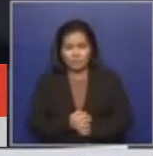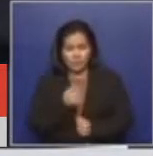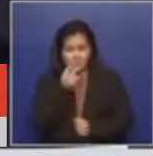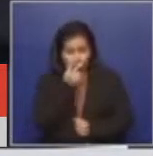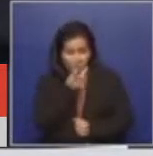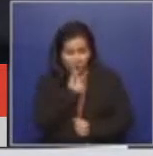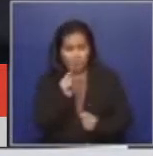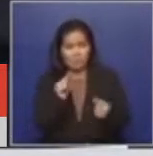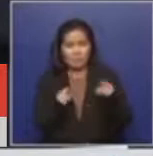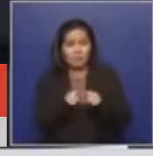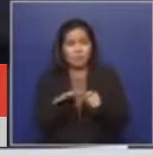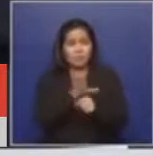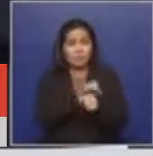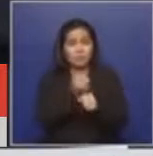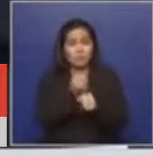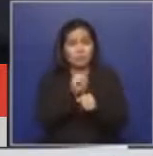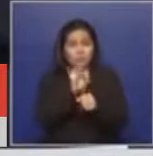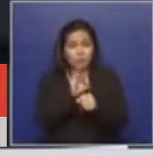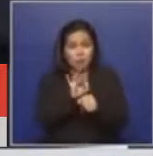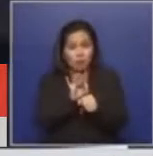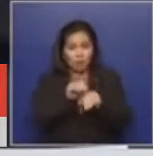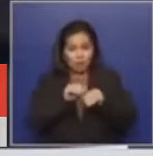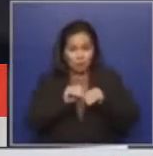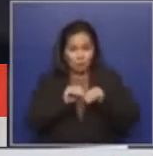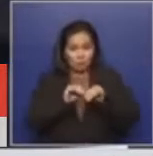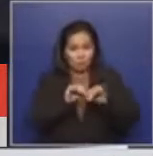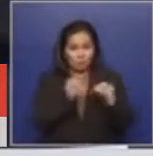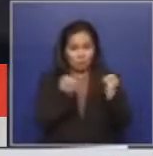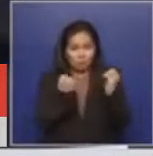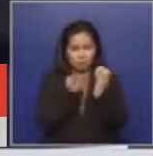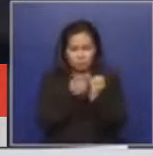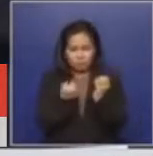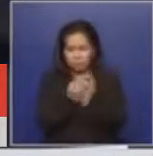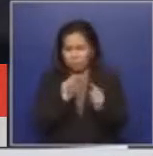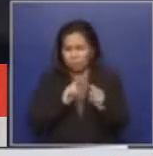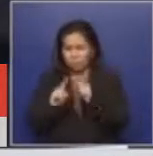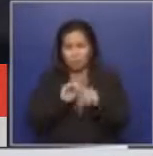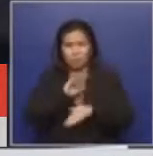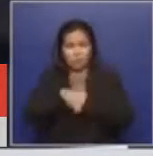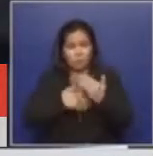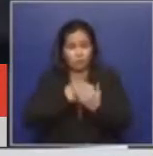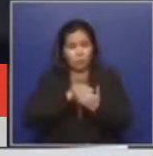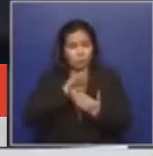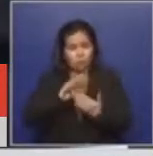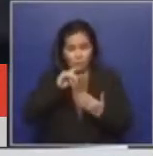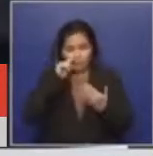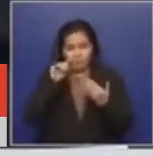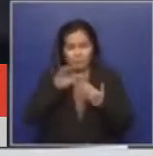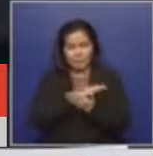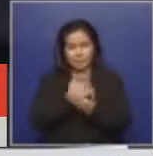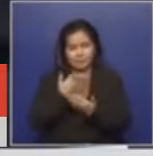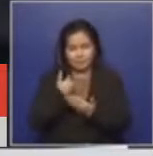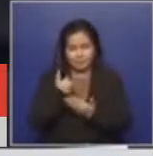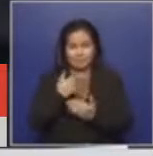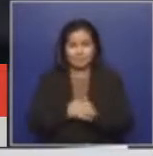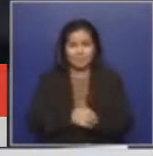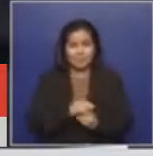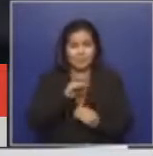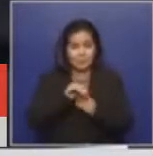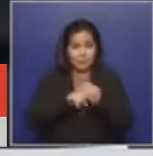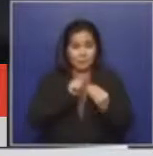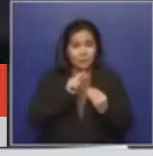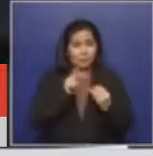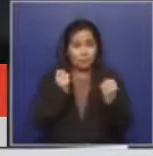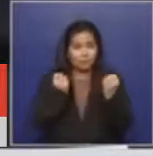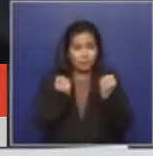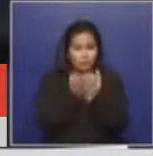เนี้ยกระทบต่อทุกสิ่งทุกอย่างของประเทศเศรษฐกิจ